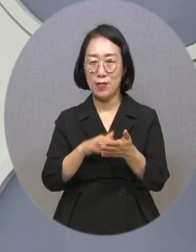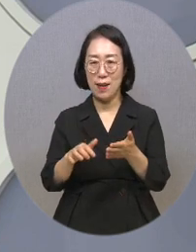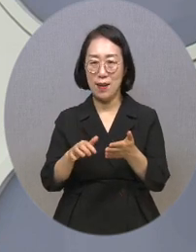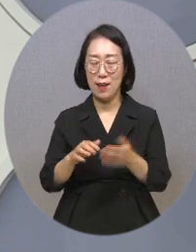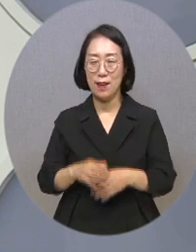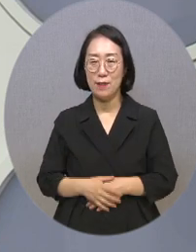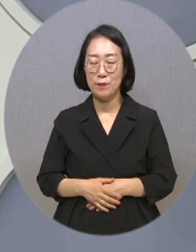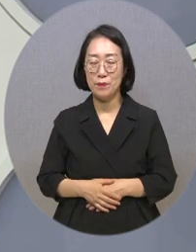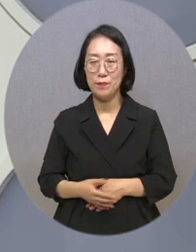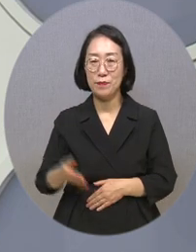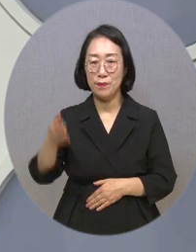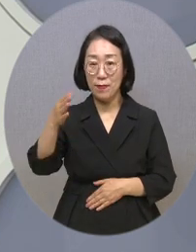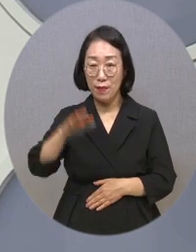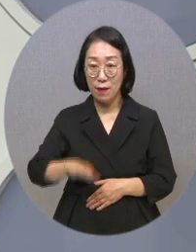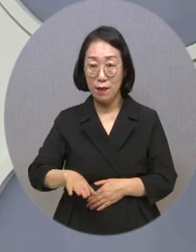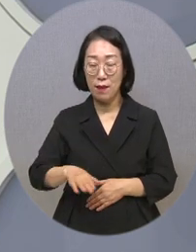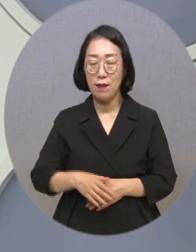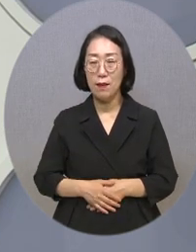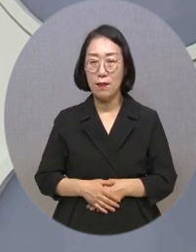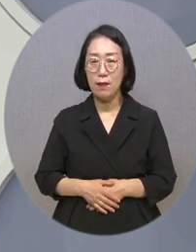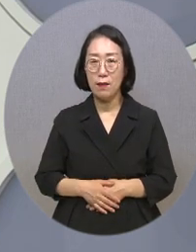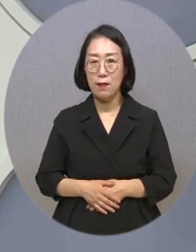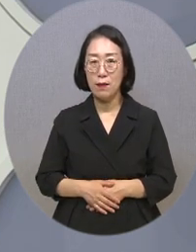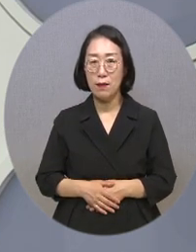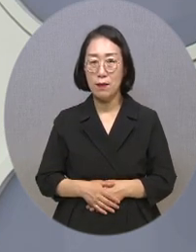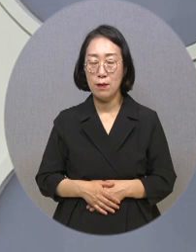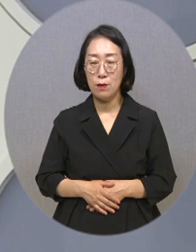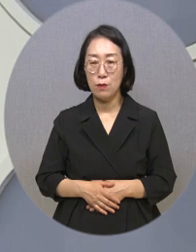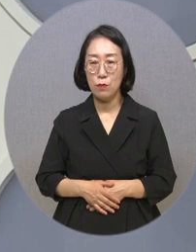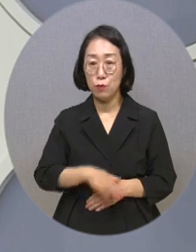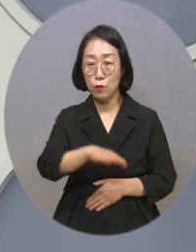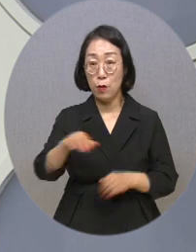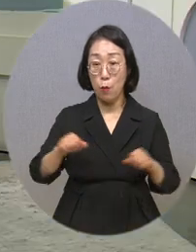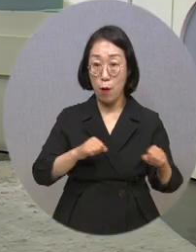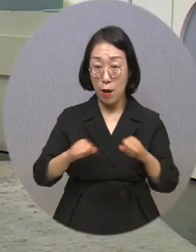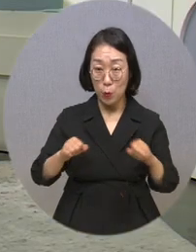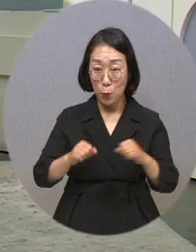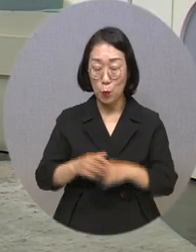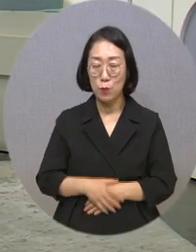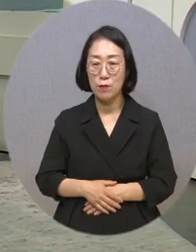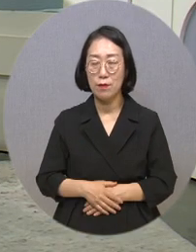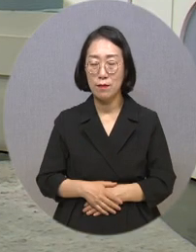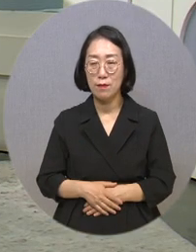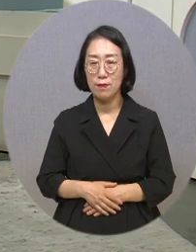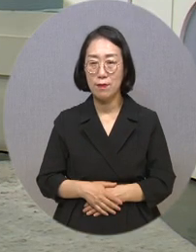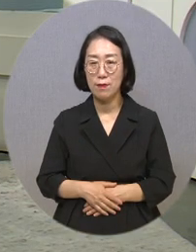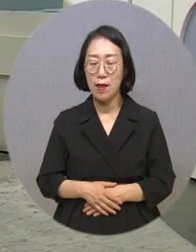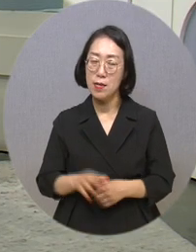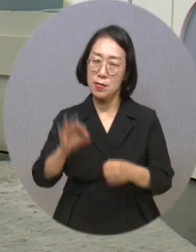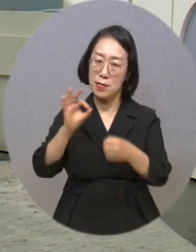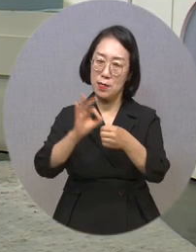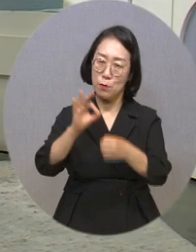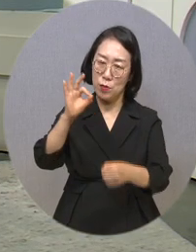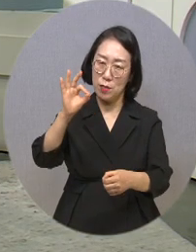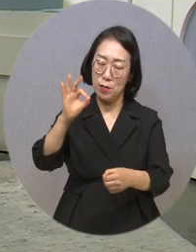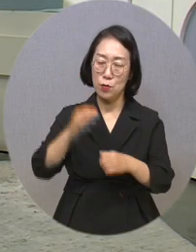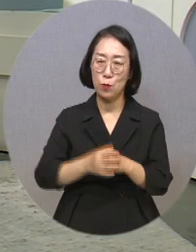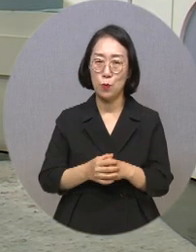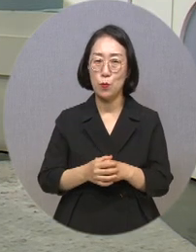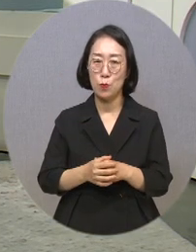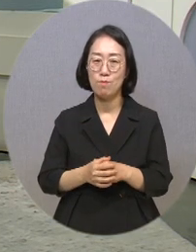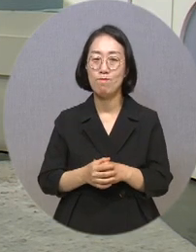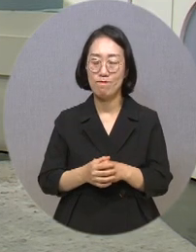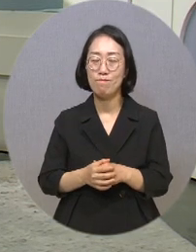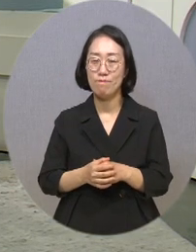뭐 그 이 그 영향력이나 그런 거는 뭐 10위 정도로 해서 저기 그 불러주고 그러는